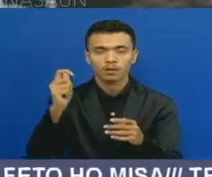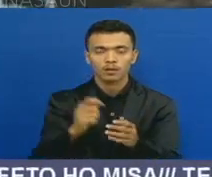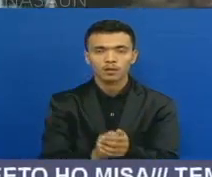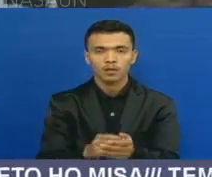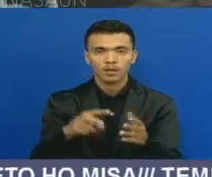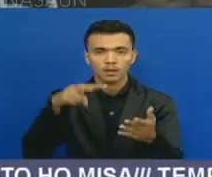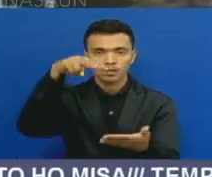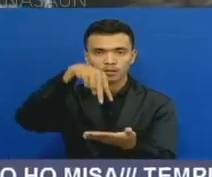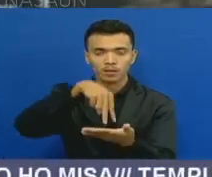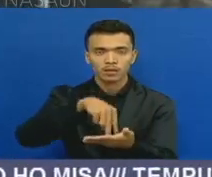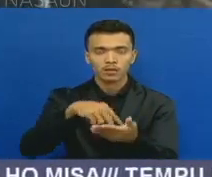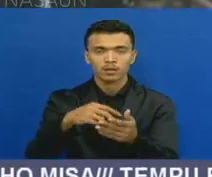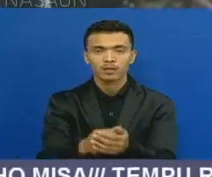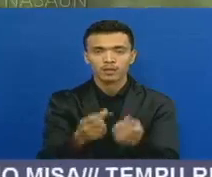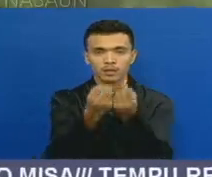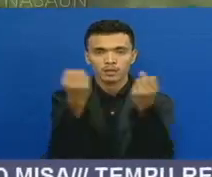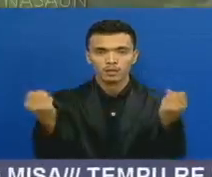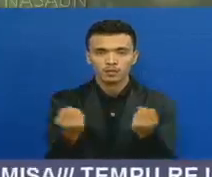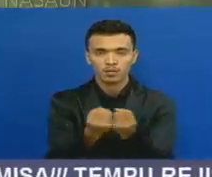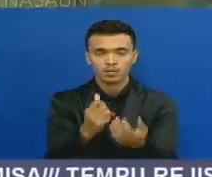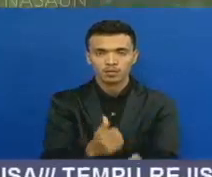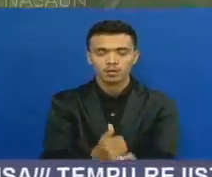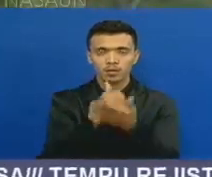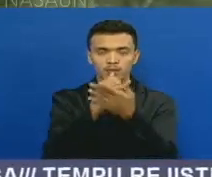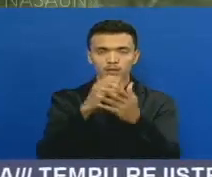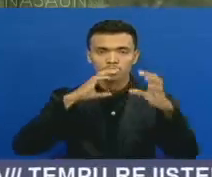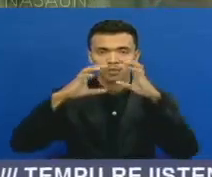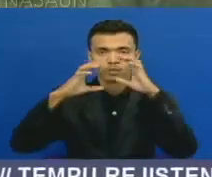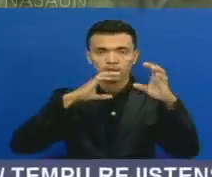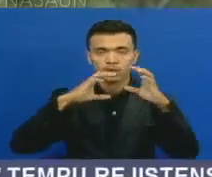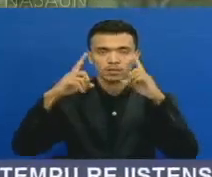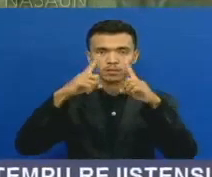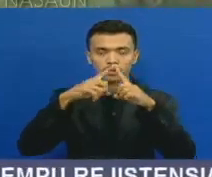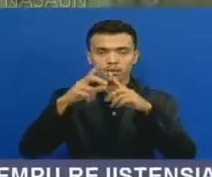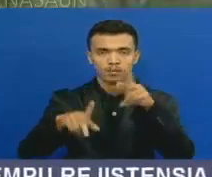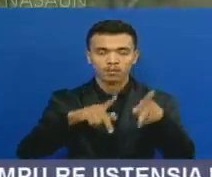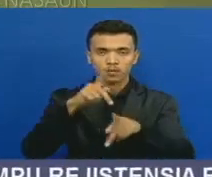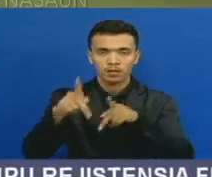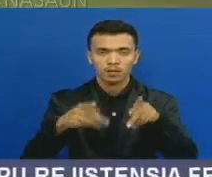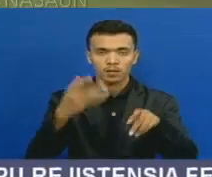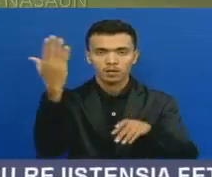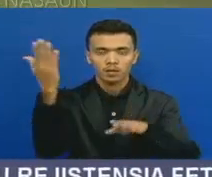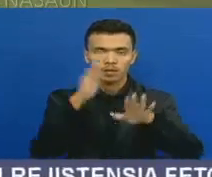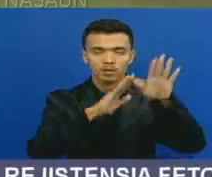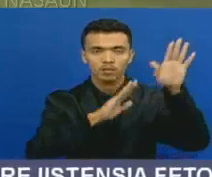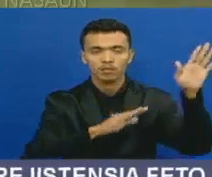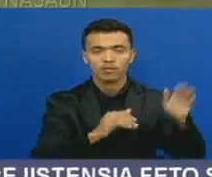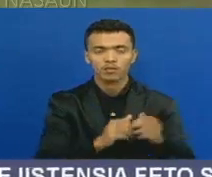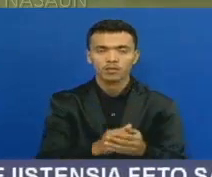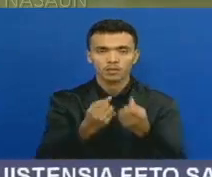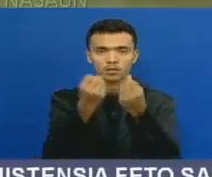atu hari tore iha suku sana nai, hori fasilita komunikasaun ba komunidade iha area rural. Entretanto,